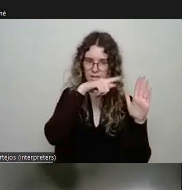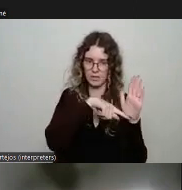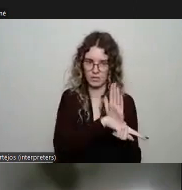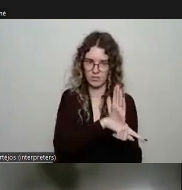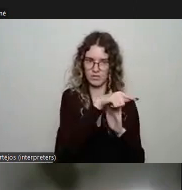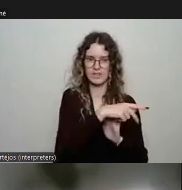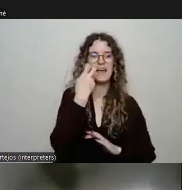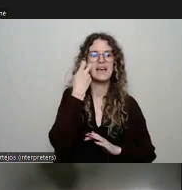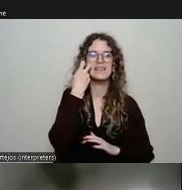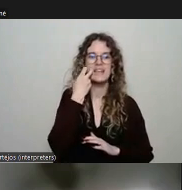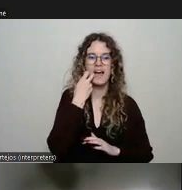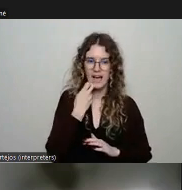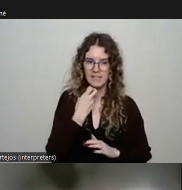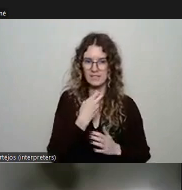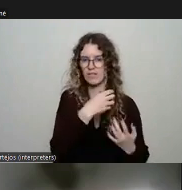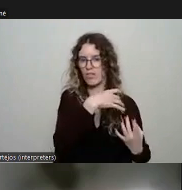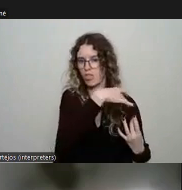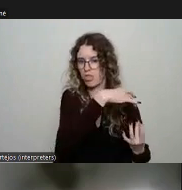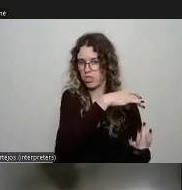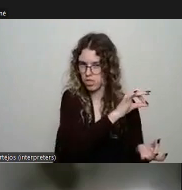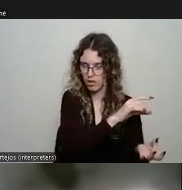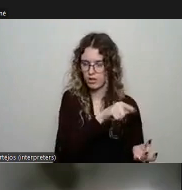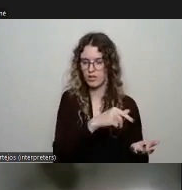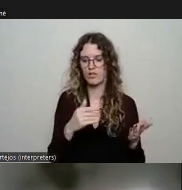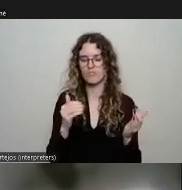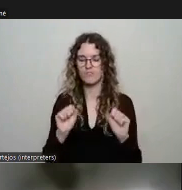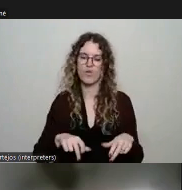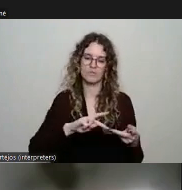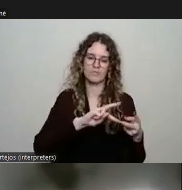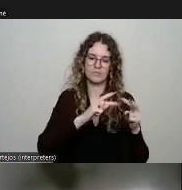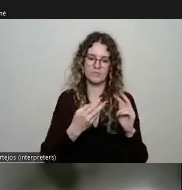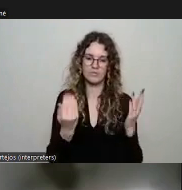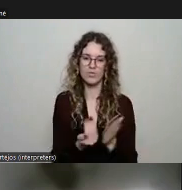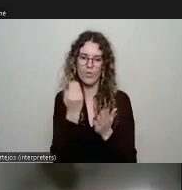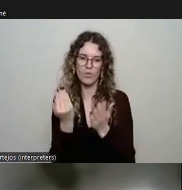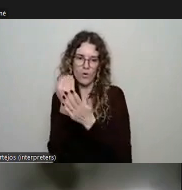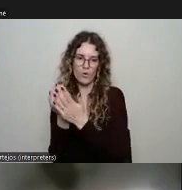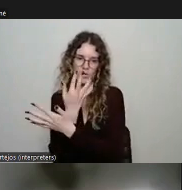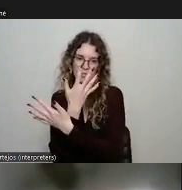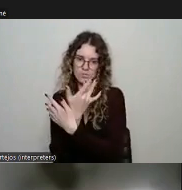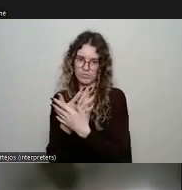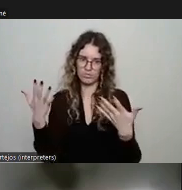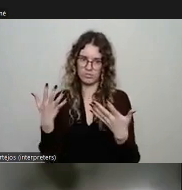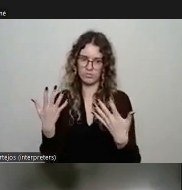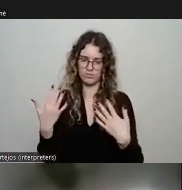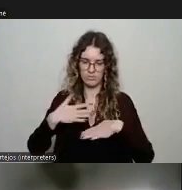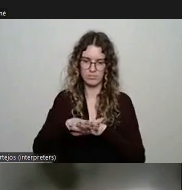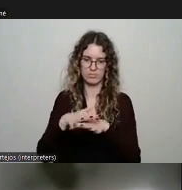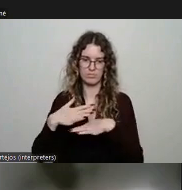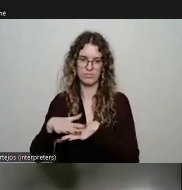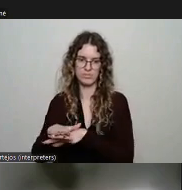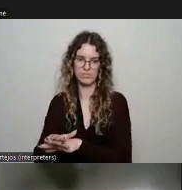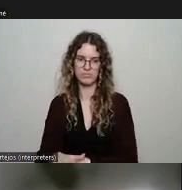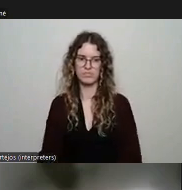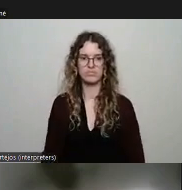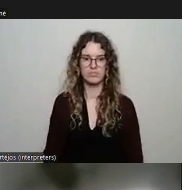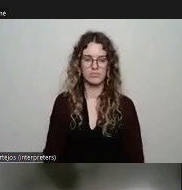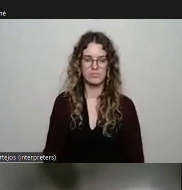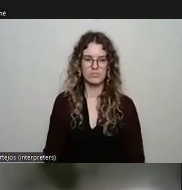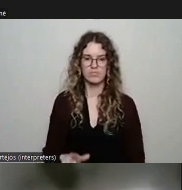truputį sensta, padaryti naujesnį, šviežesnį, integruojant su tom visom integraciniam temom. Tai vat, yra